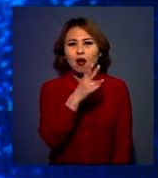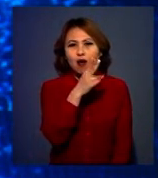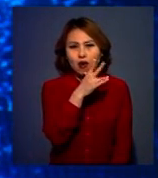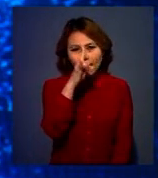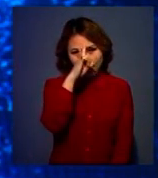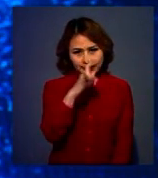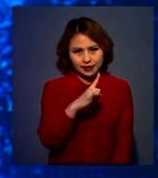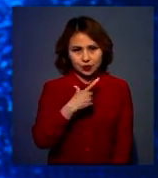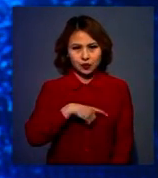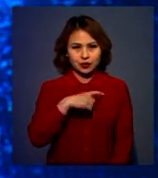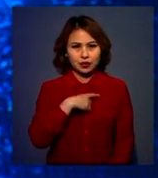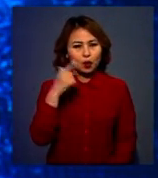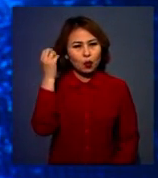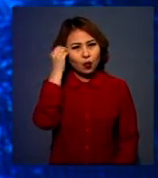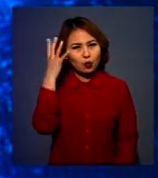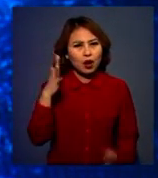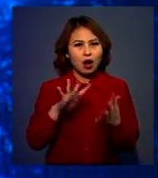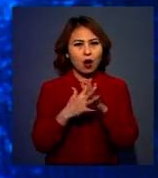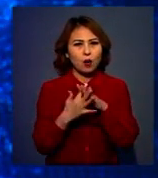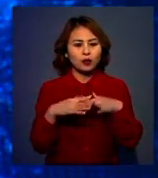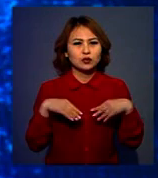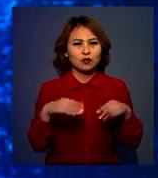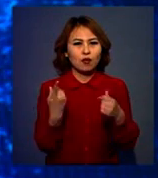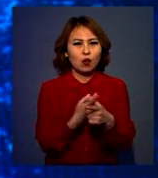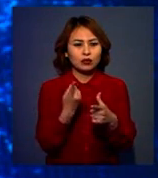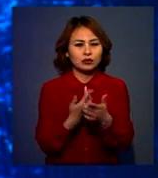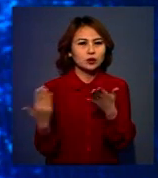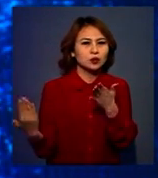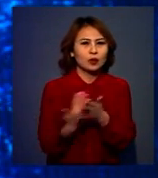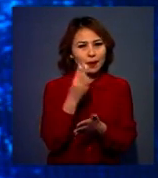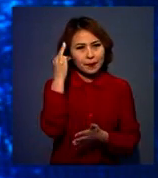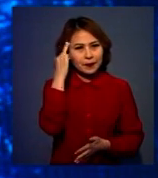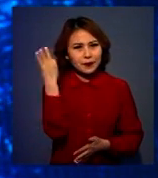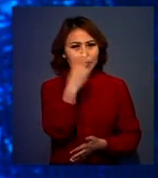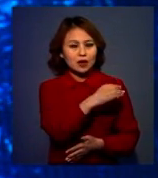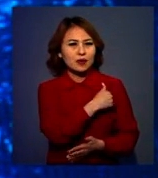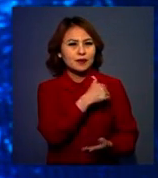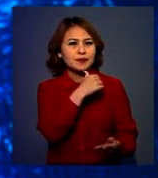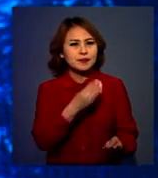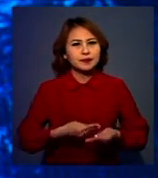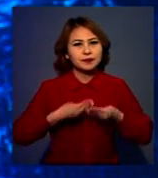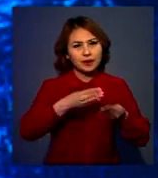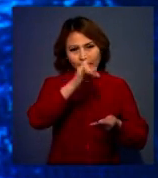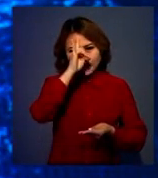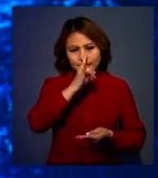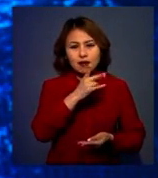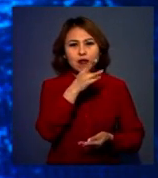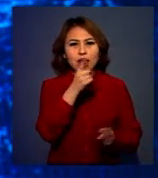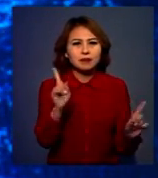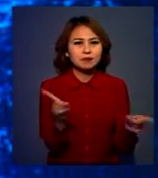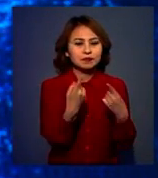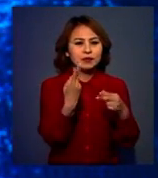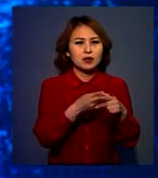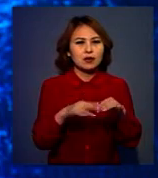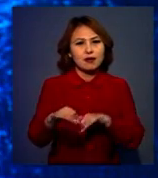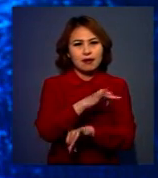Корейліктер Қазақстанға өздерінің ақылды ауыл инновациялық моделін енгізуді ұсынып отыр. Бұл туралы Қазақстан Корея елдерінің даму келешегі атты